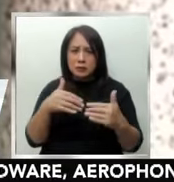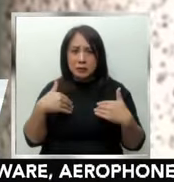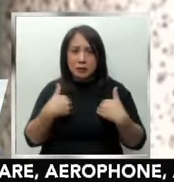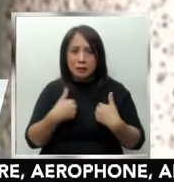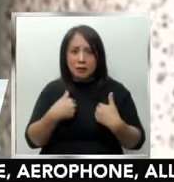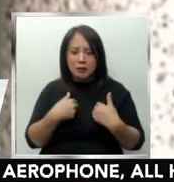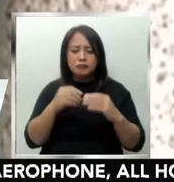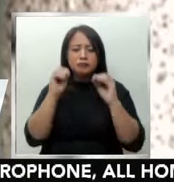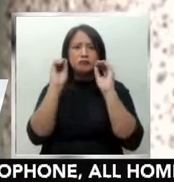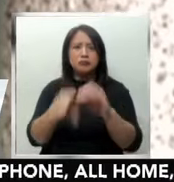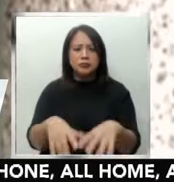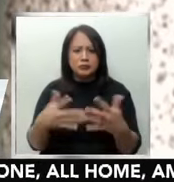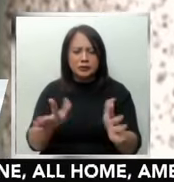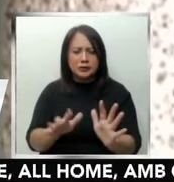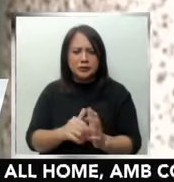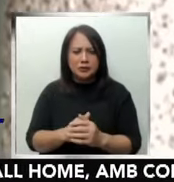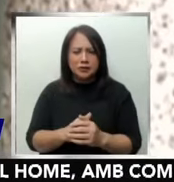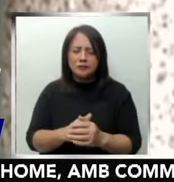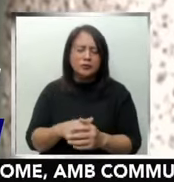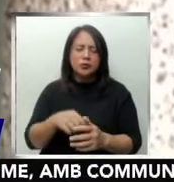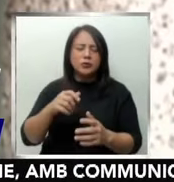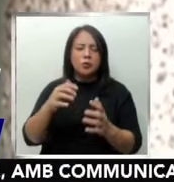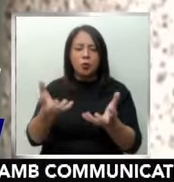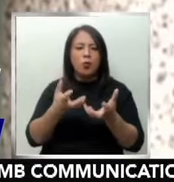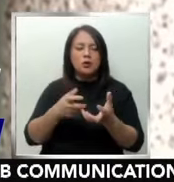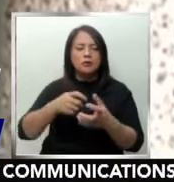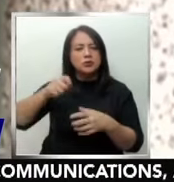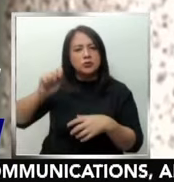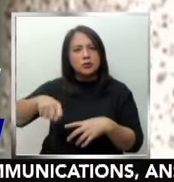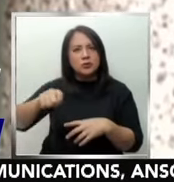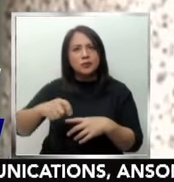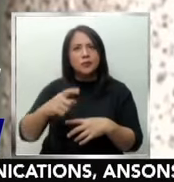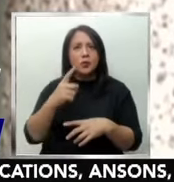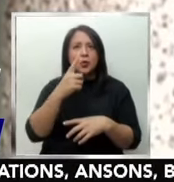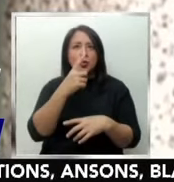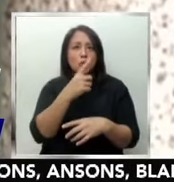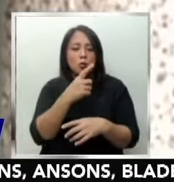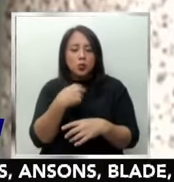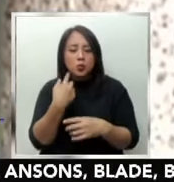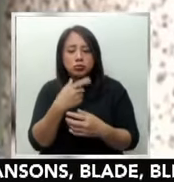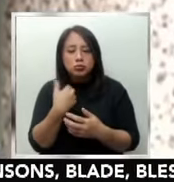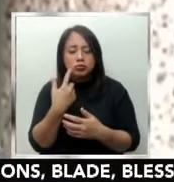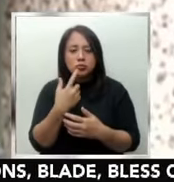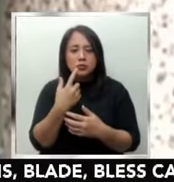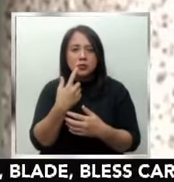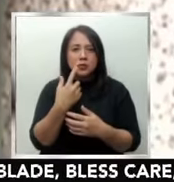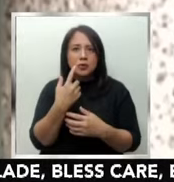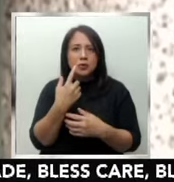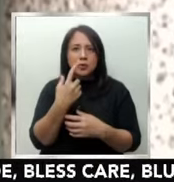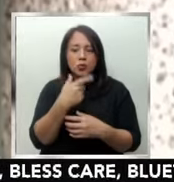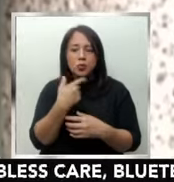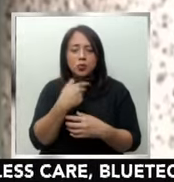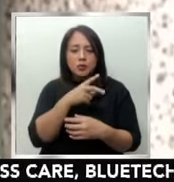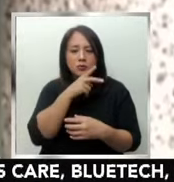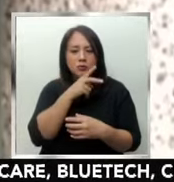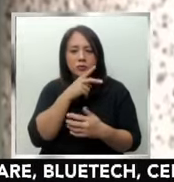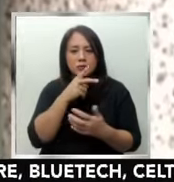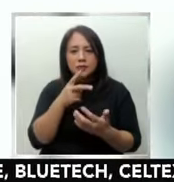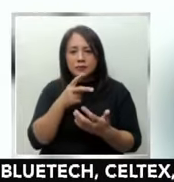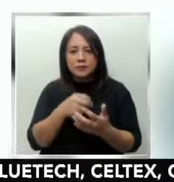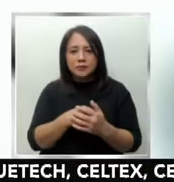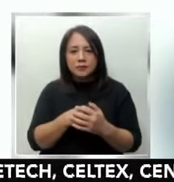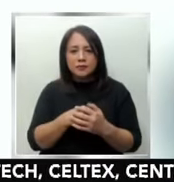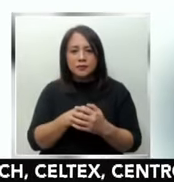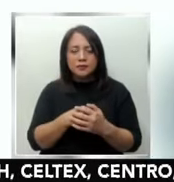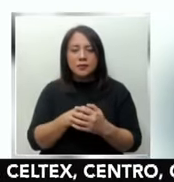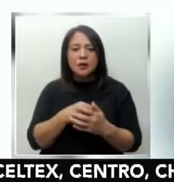Opo hustiya po talaga sana lahat kung sino lahat ng lahat ng ano mga suspect diyan sana managot